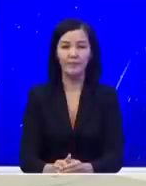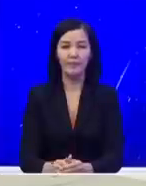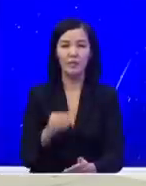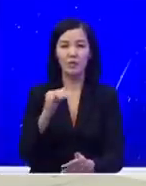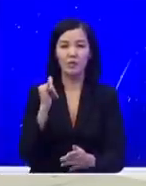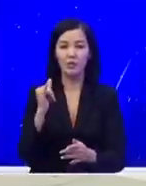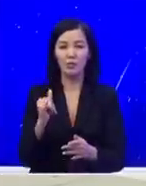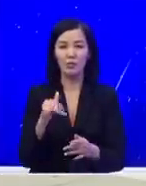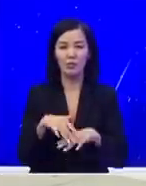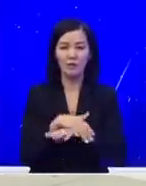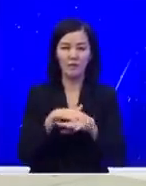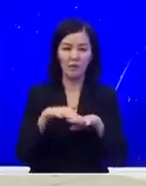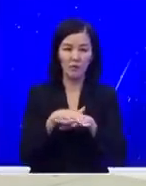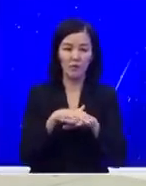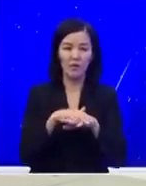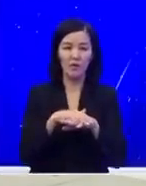ЖТСУ-цев